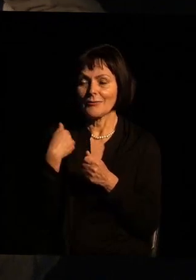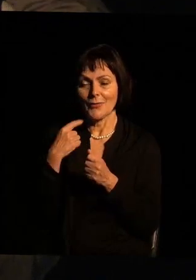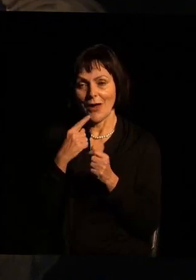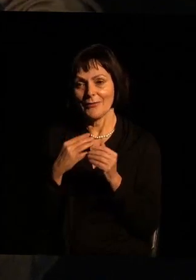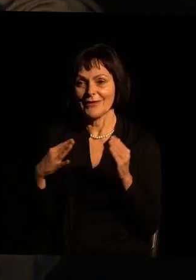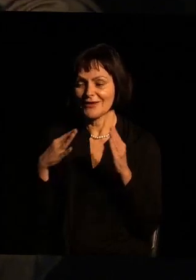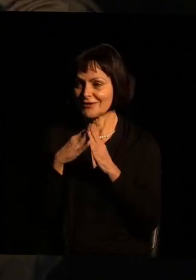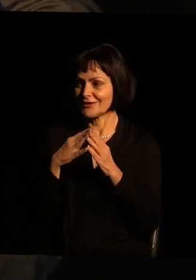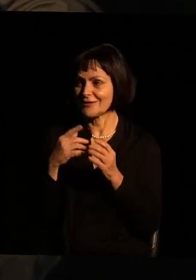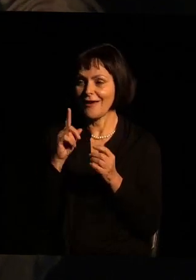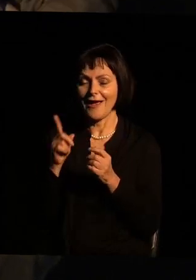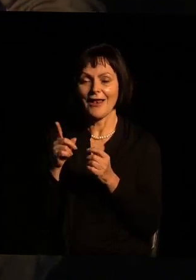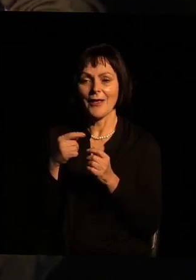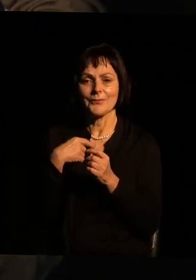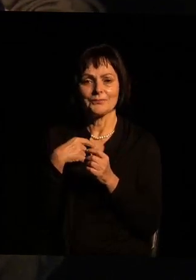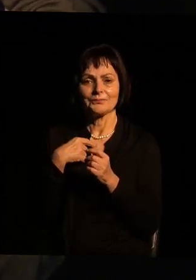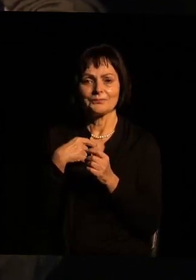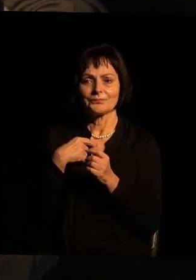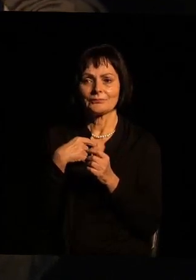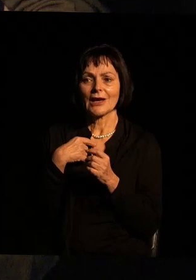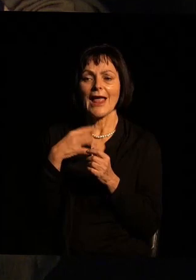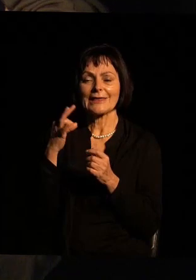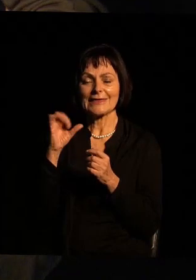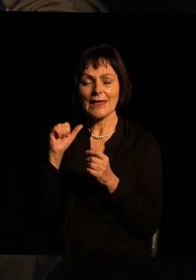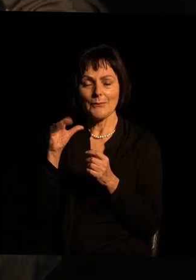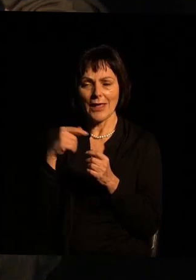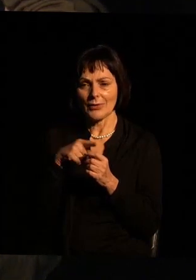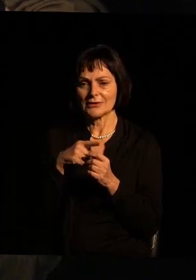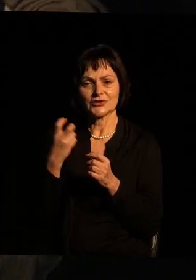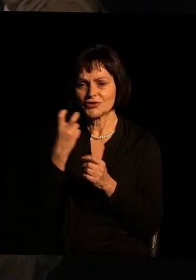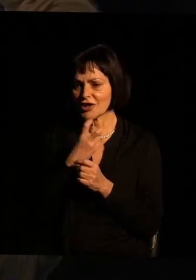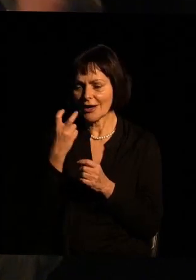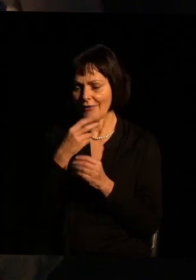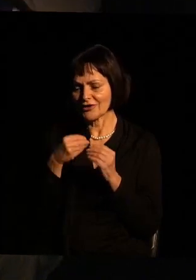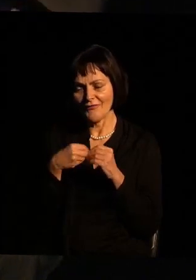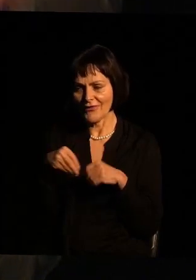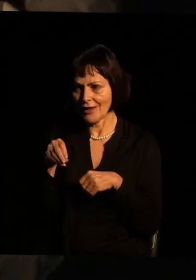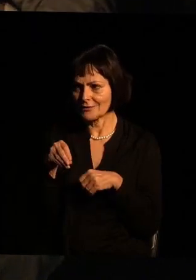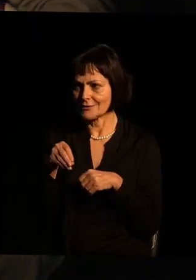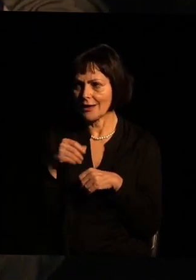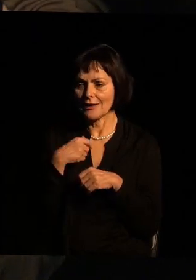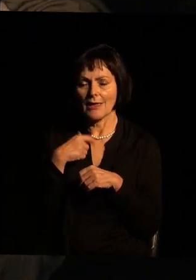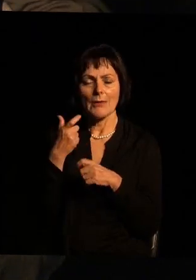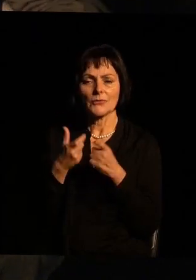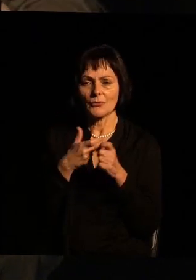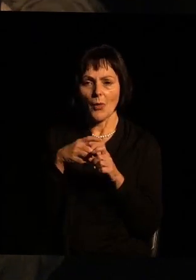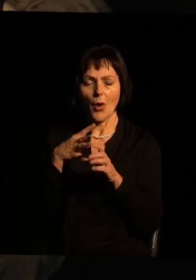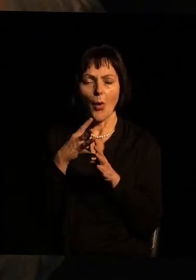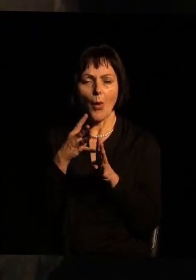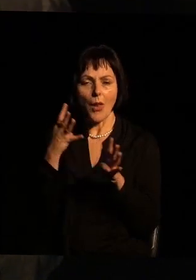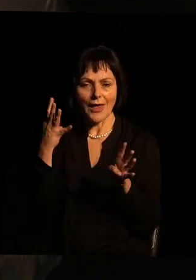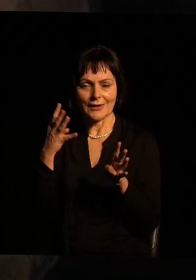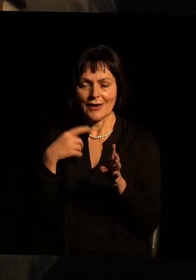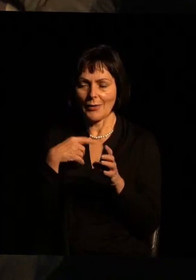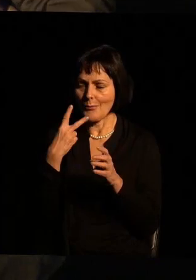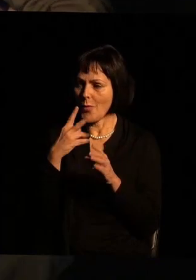szczycie. Także, ale zdecydowanie od strony tybetańskiej jest o wiele ciekawiej. Tam nawet nie mogą się tworzyć takie kolejki, jak teraz